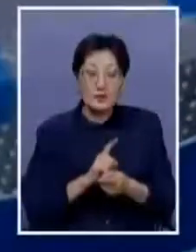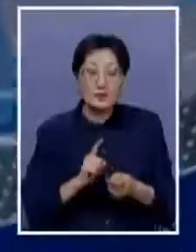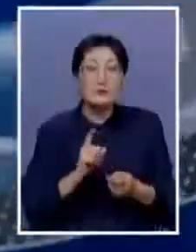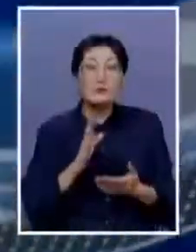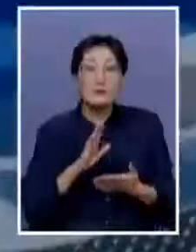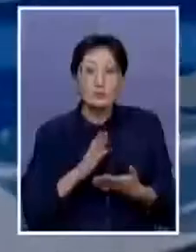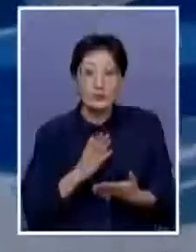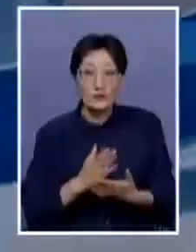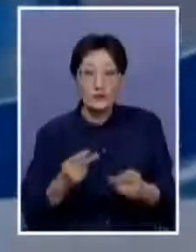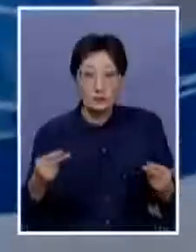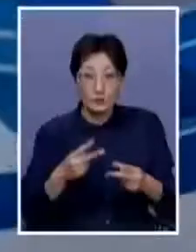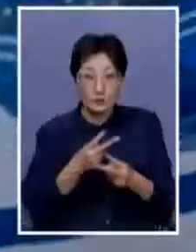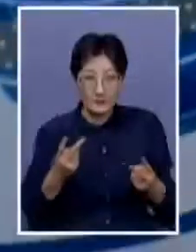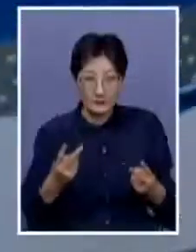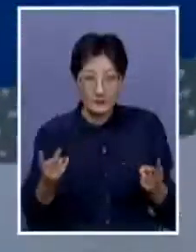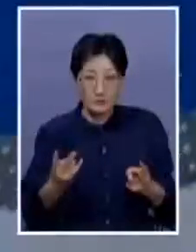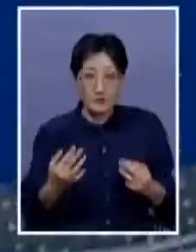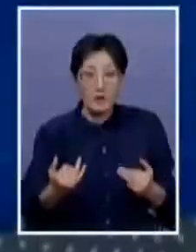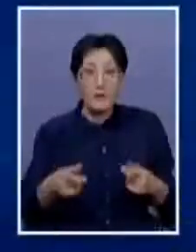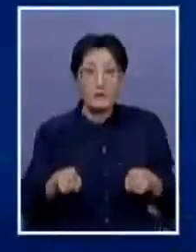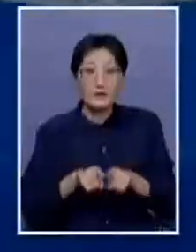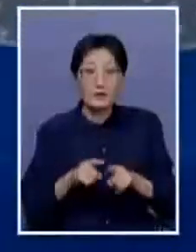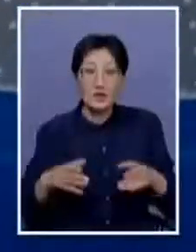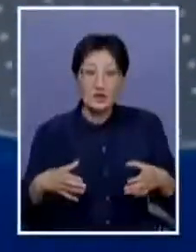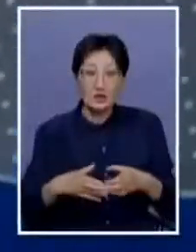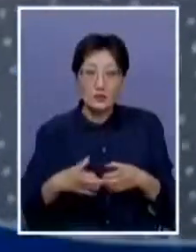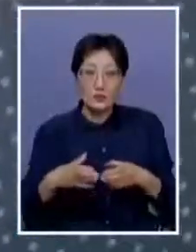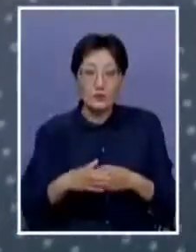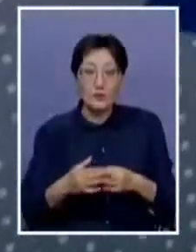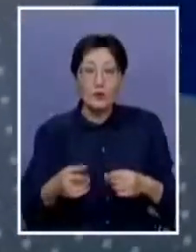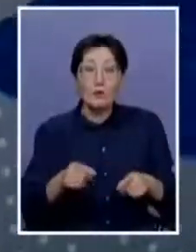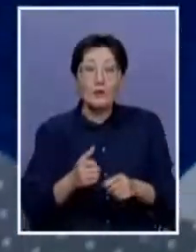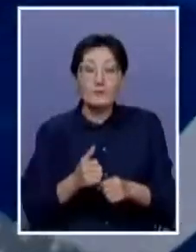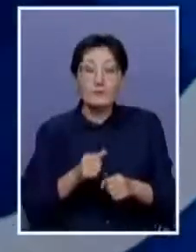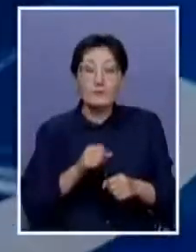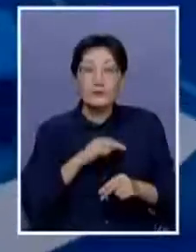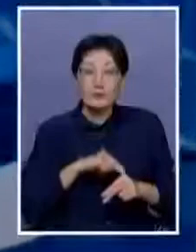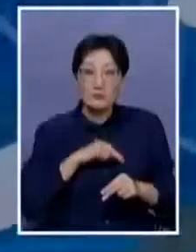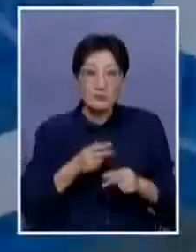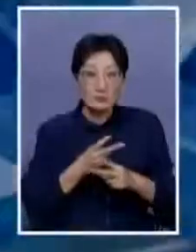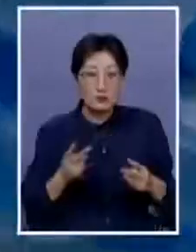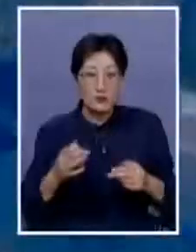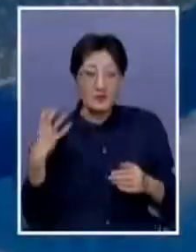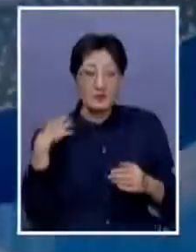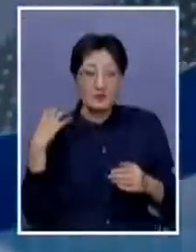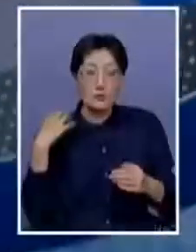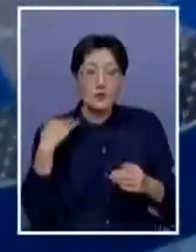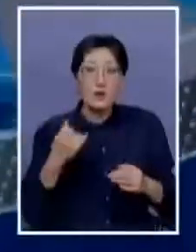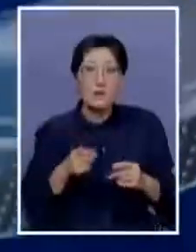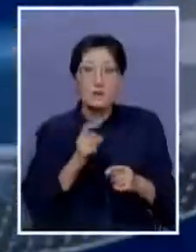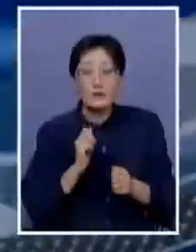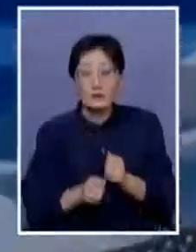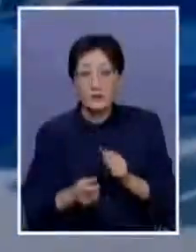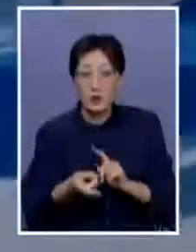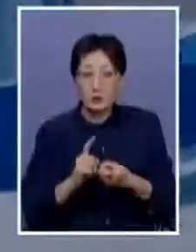алғанына куә болуы керек. Әзірге мен мұндай кешенді және түбегейлі жұмысты көріп отырған жоқпын. Шенеуніктер шеңбер жасап, бірінен кейін